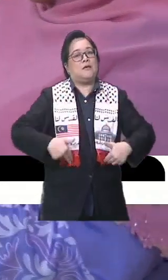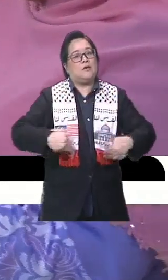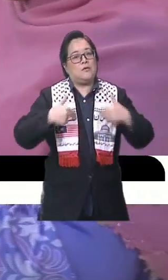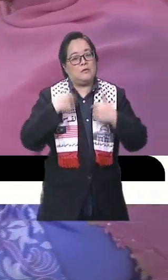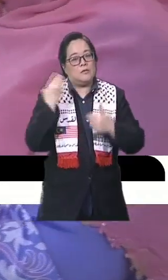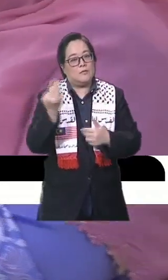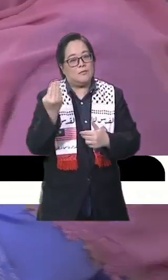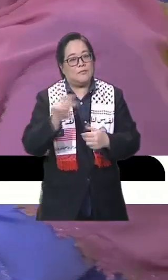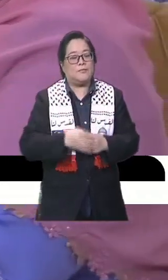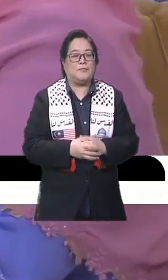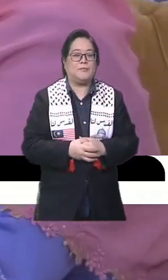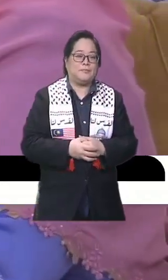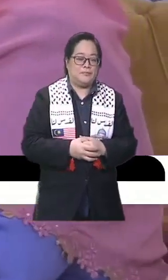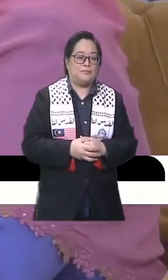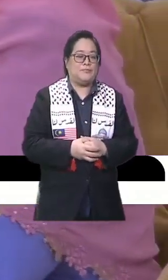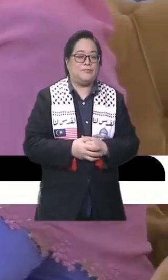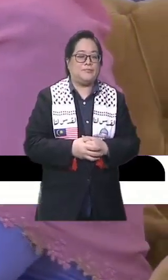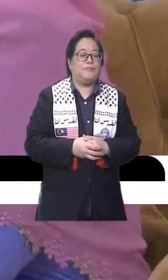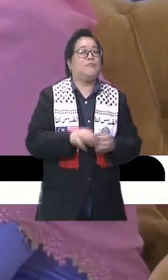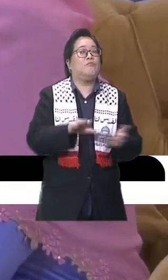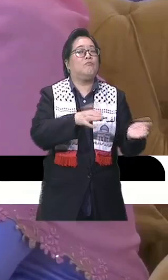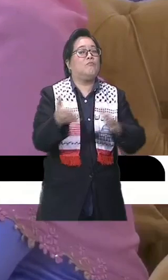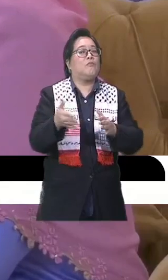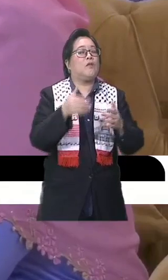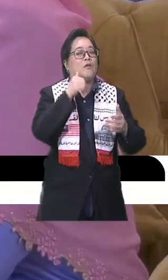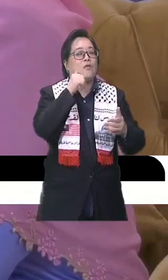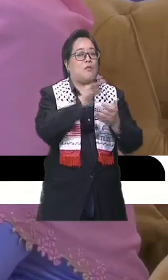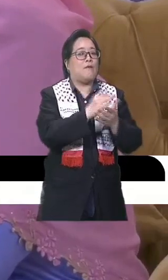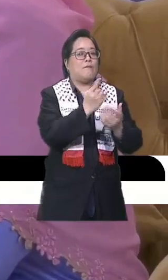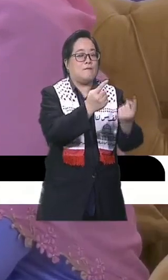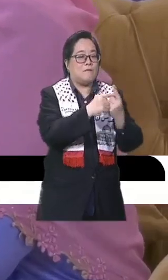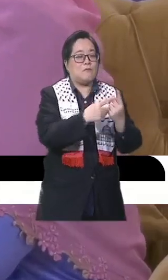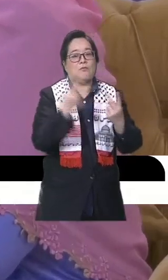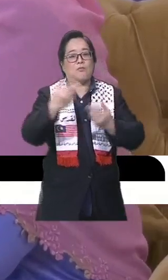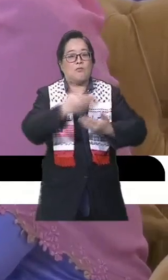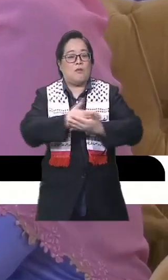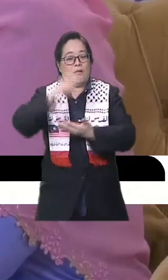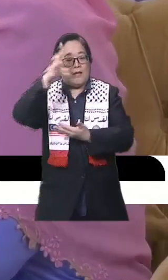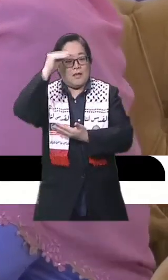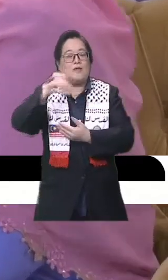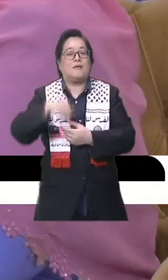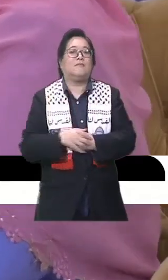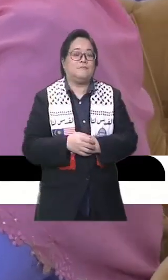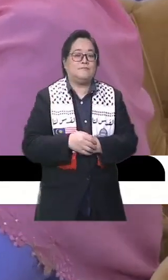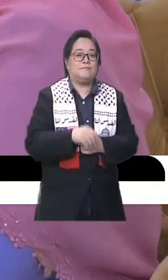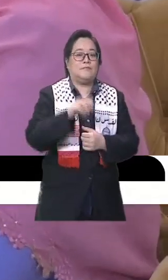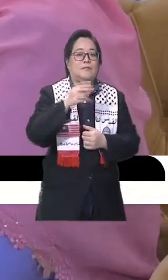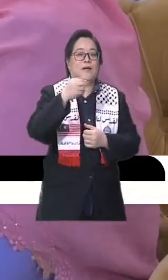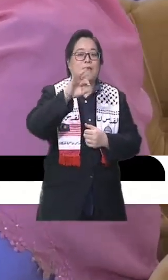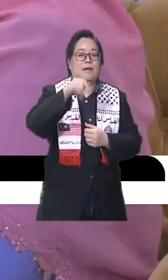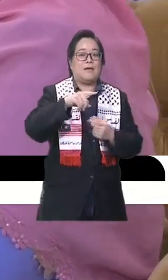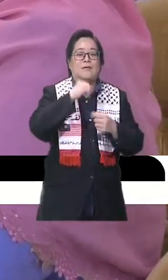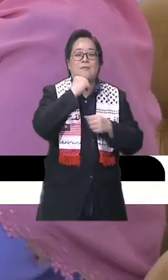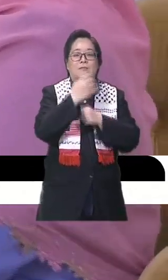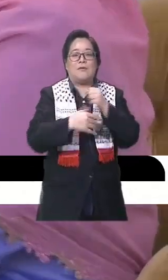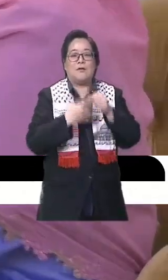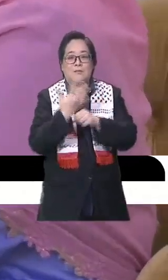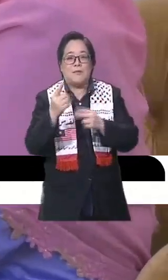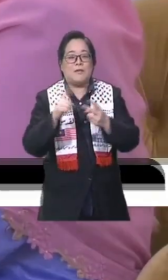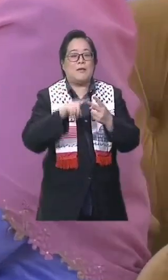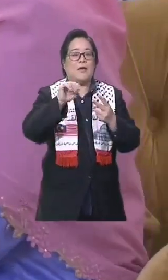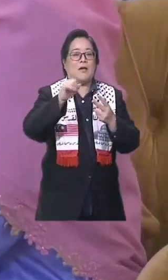kehidupan seperti biasa Allah yaham meninggalkan isteri Nor farahana serta dua anak lelaki nuah anaki 5 tahun dan Nail